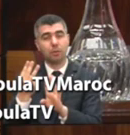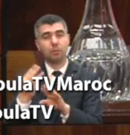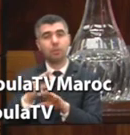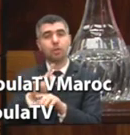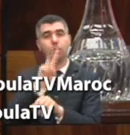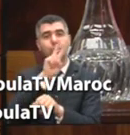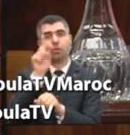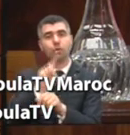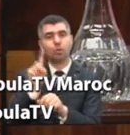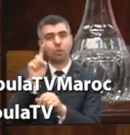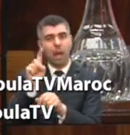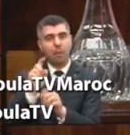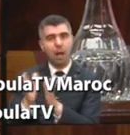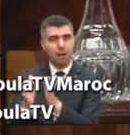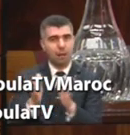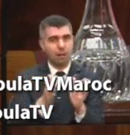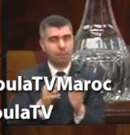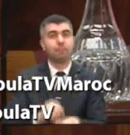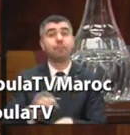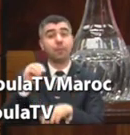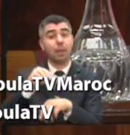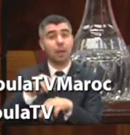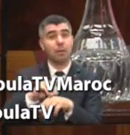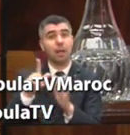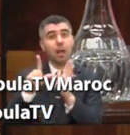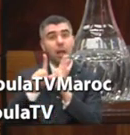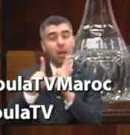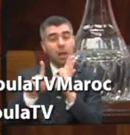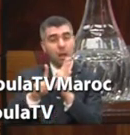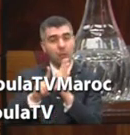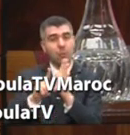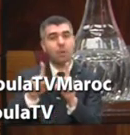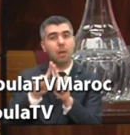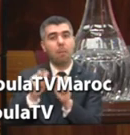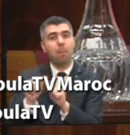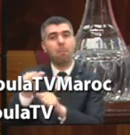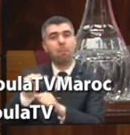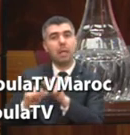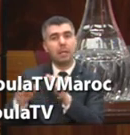بالجماعات. مقترح قانون يقضي بتغيير وتتميم الظهير الشريف رقم